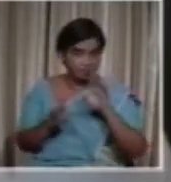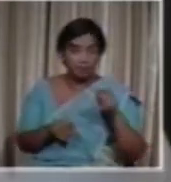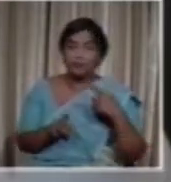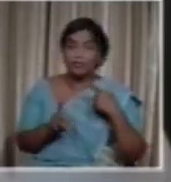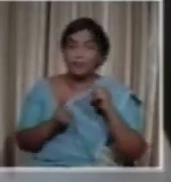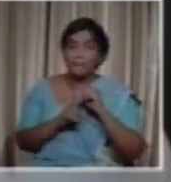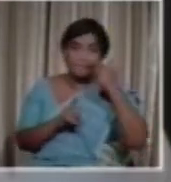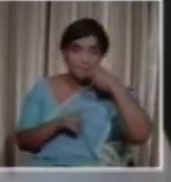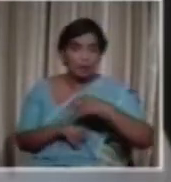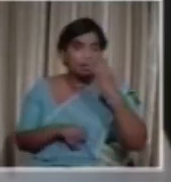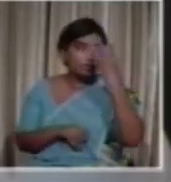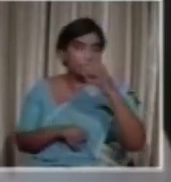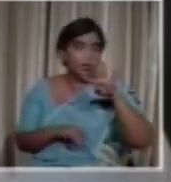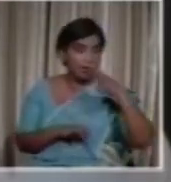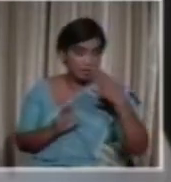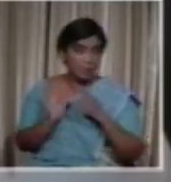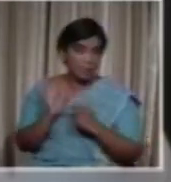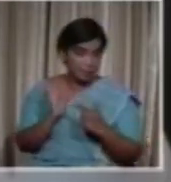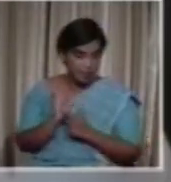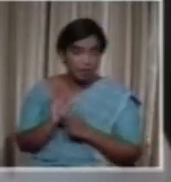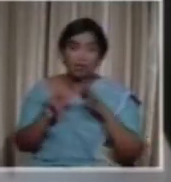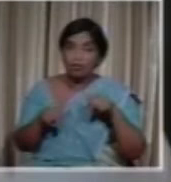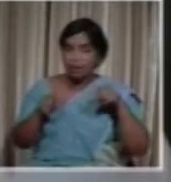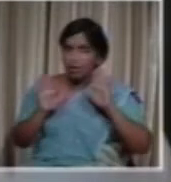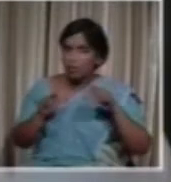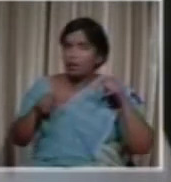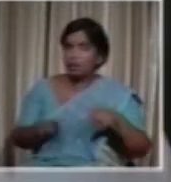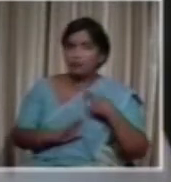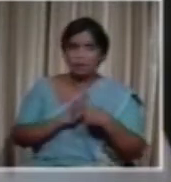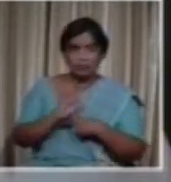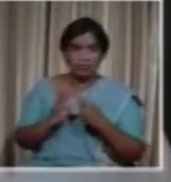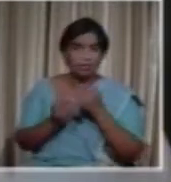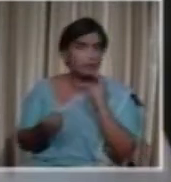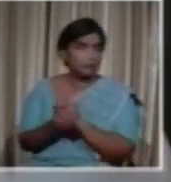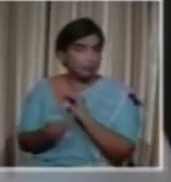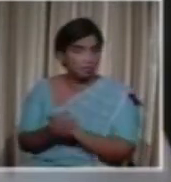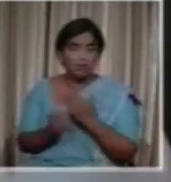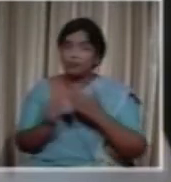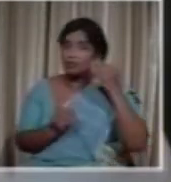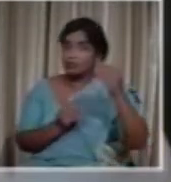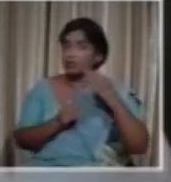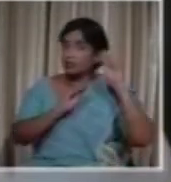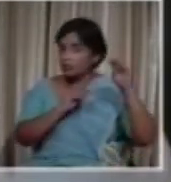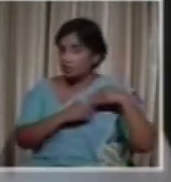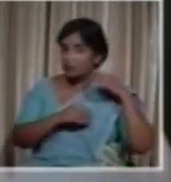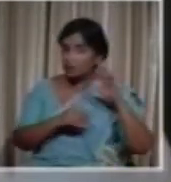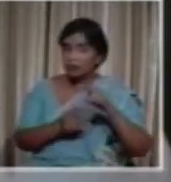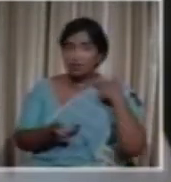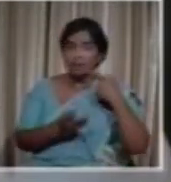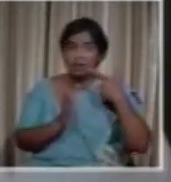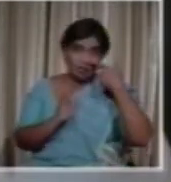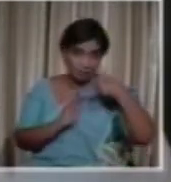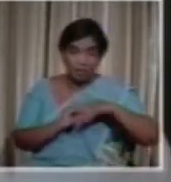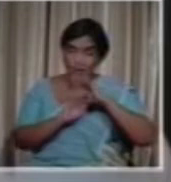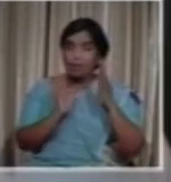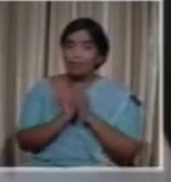පෙට්‍රල් 3400ක පමණ ප්‍රමාණයක්. නමුත් මේ වරණ විට අපේ රටේ පවතින සංචිත සහ ඉදිරියේදී අපිට ලැබෙන්න නියමිත තිබෙන සංචිතත් එක්ක